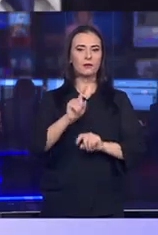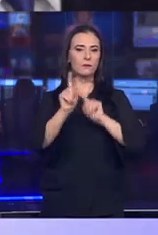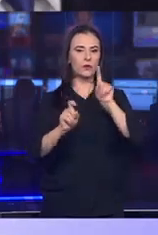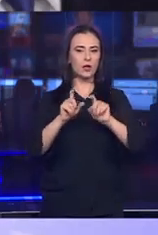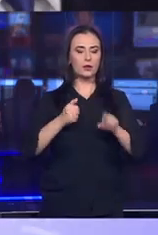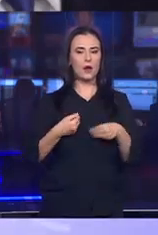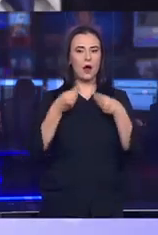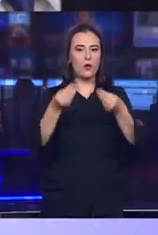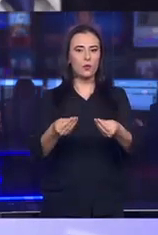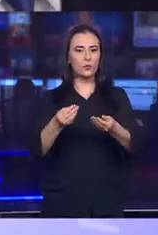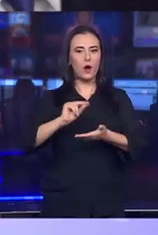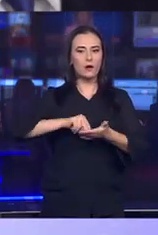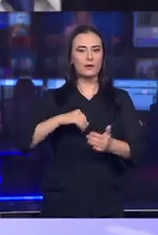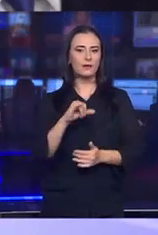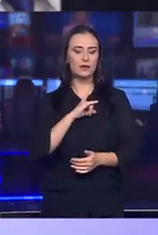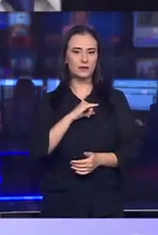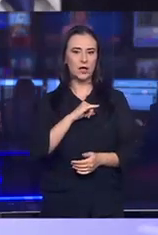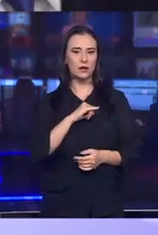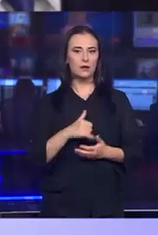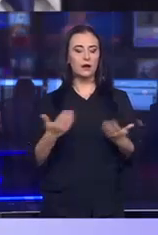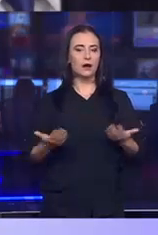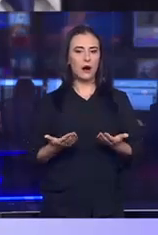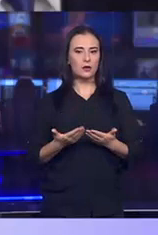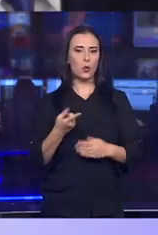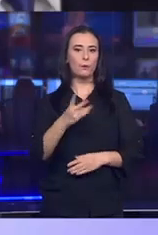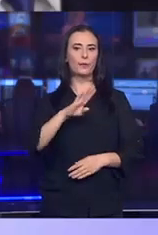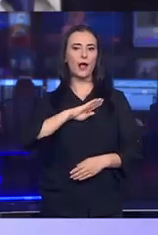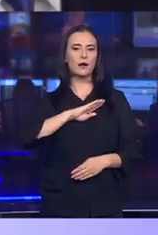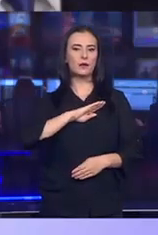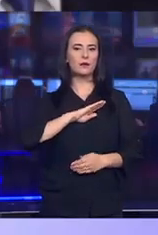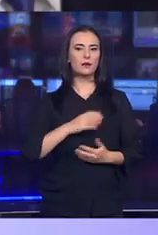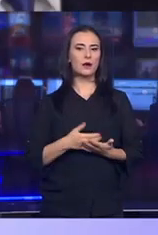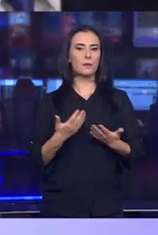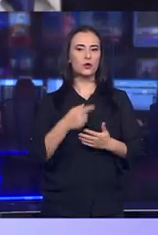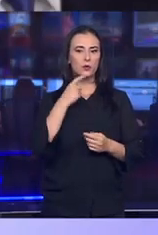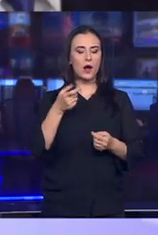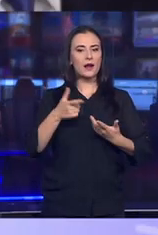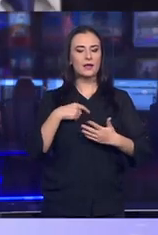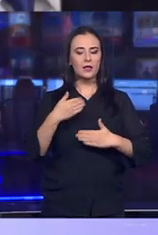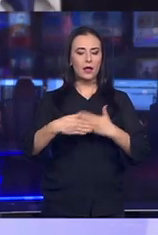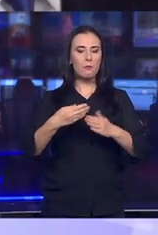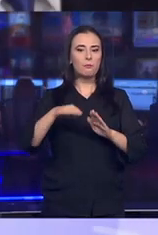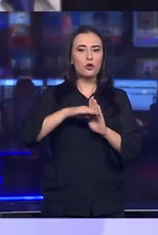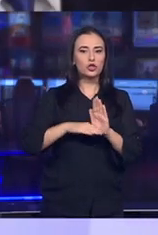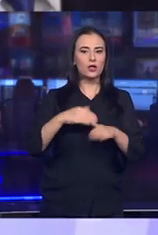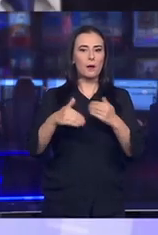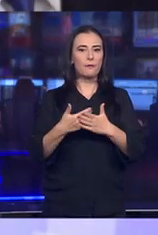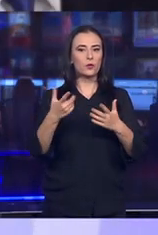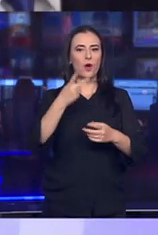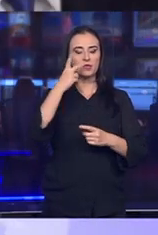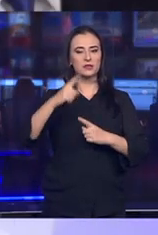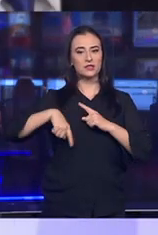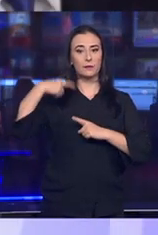un acord interesant care, practic, permite o procedură accelerată de